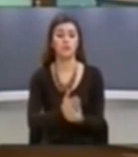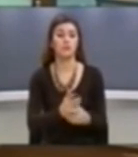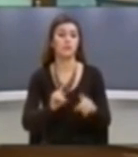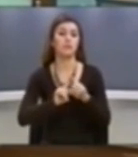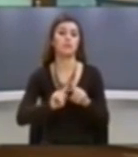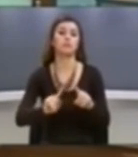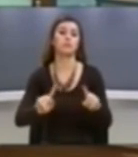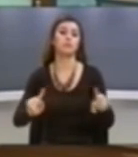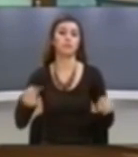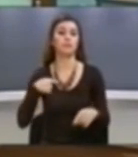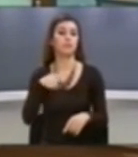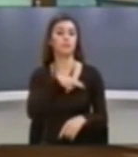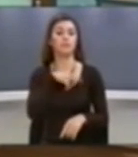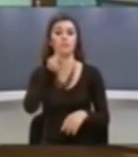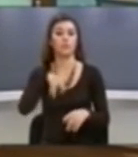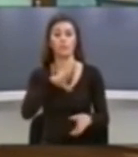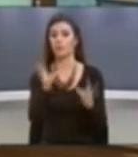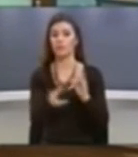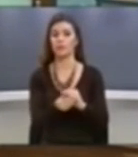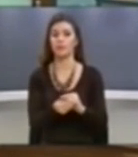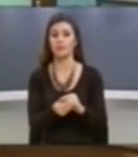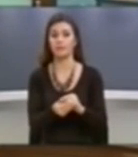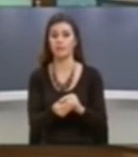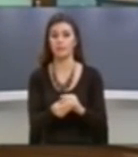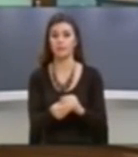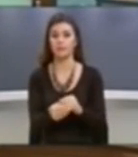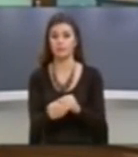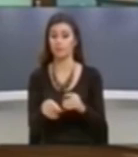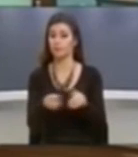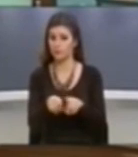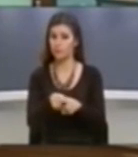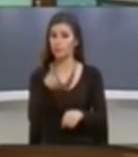barti përgjegjësin për çdo punë që në kombonë Prishtinë. Por